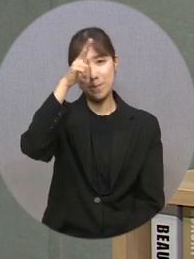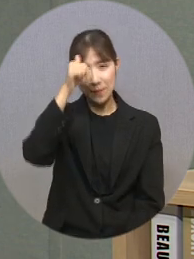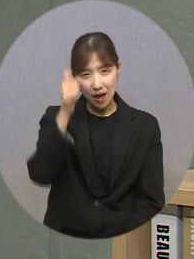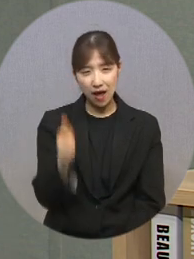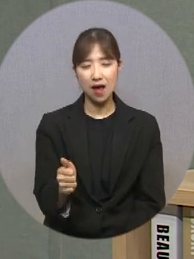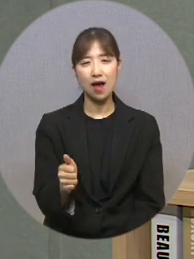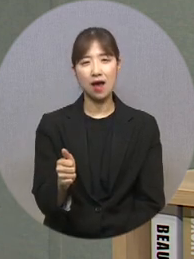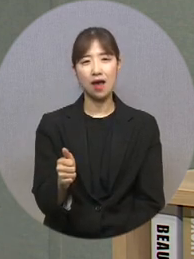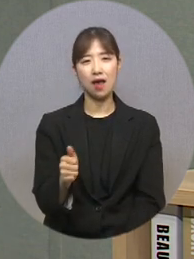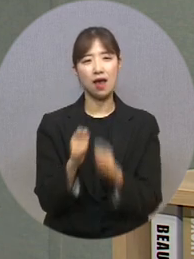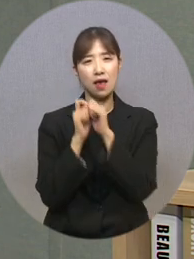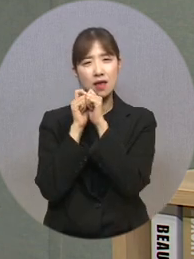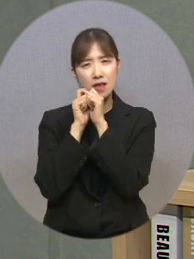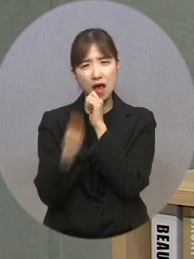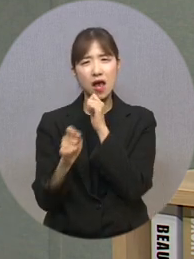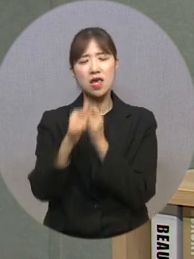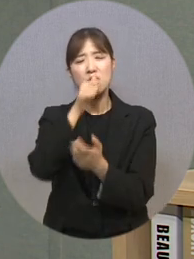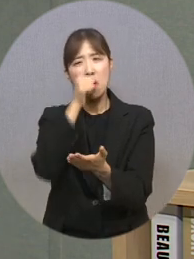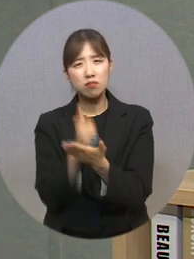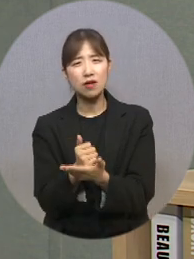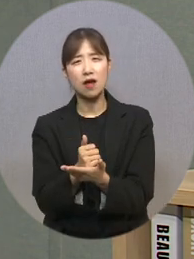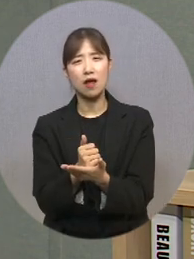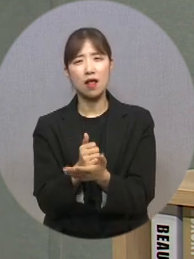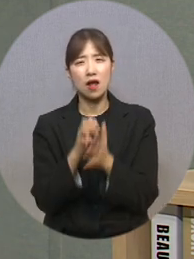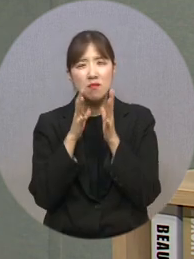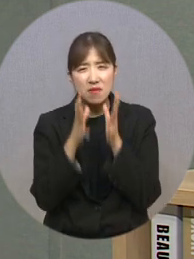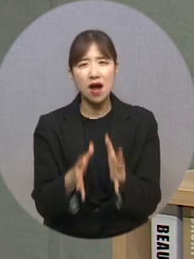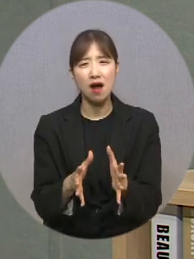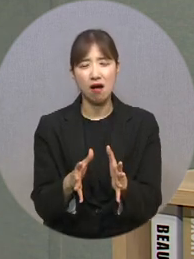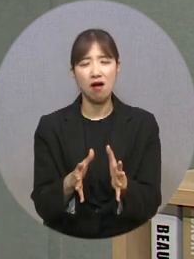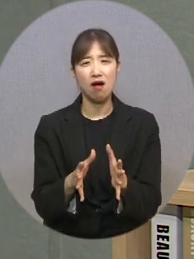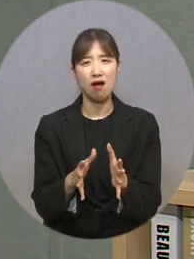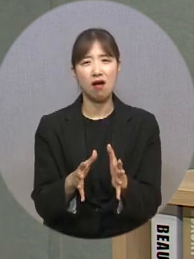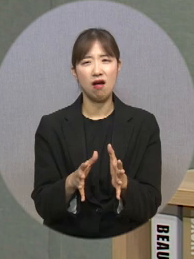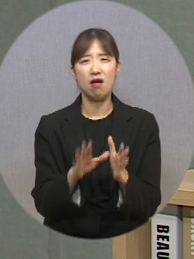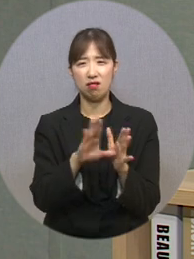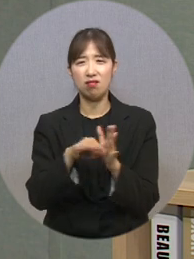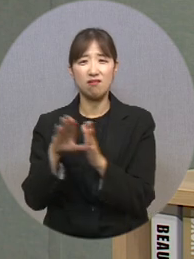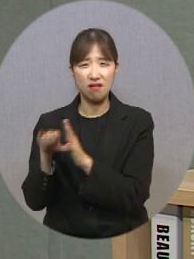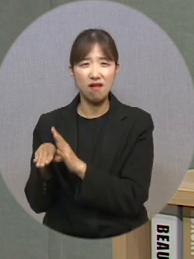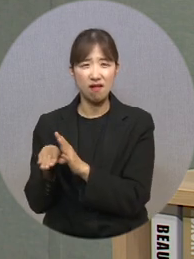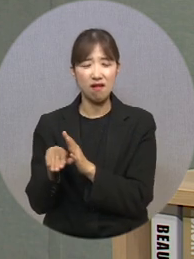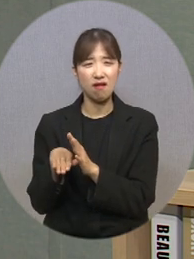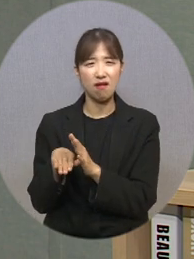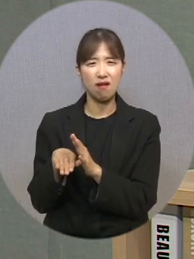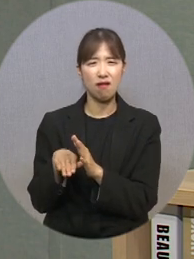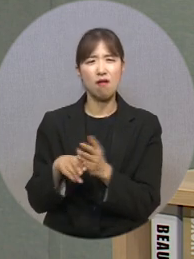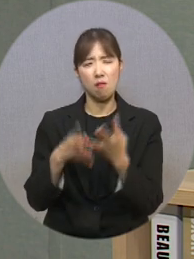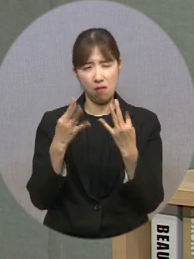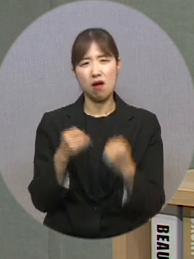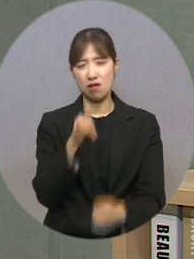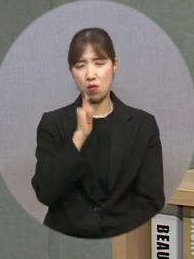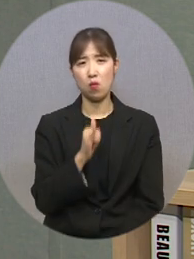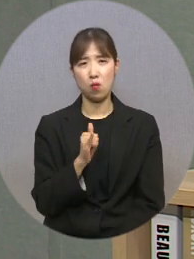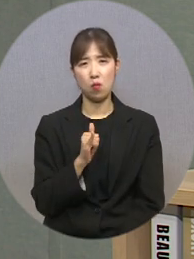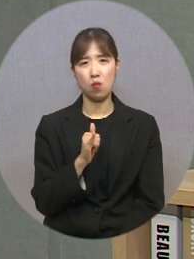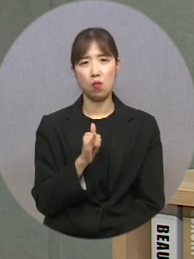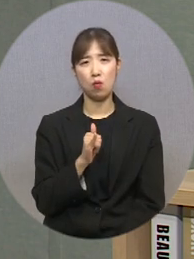검사까지도 사기 범죄에 휘말려드는 경우가 뭐 요새 빌비재해요. 예,